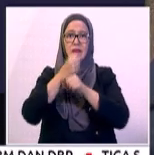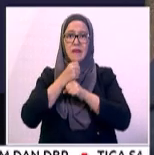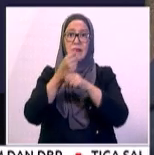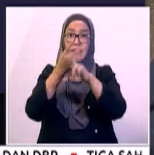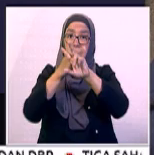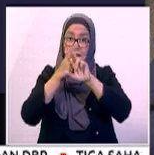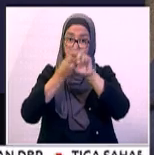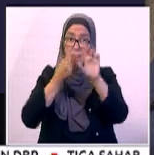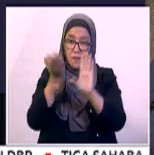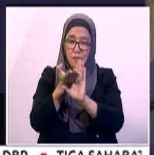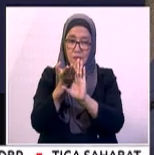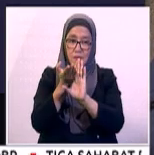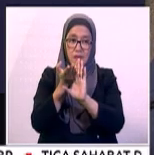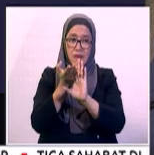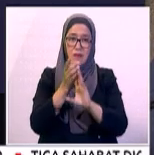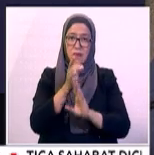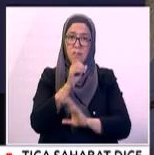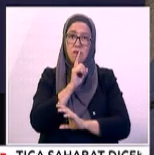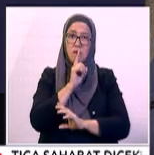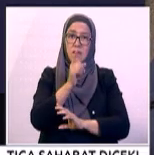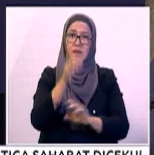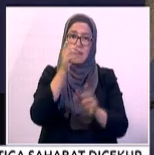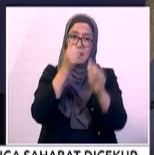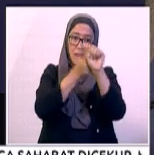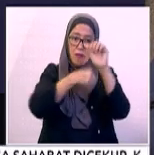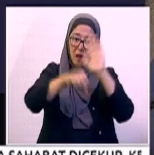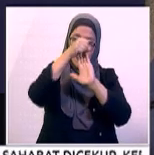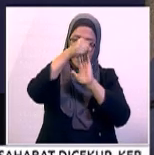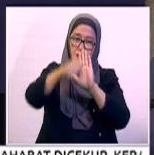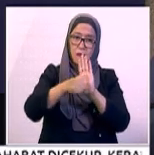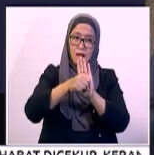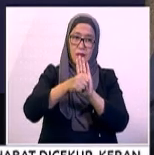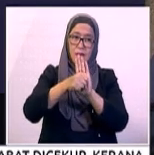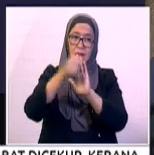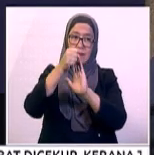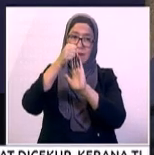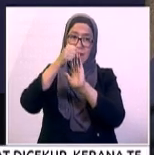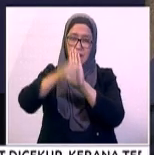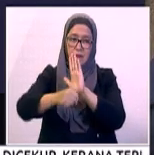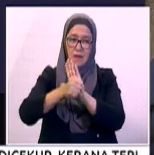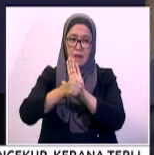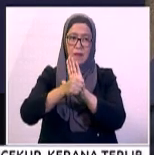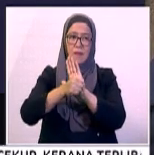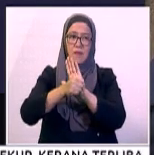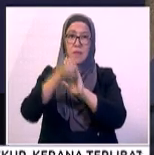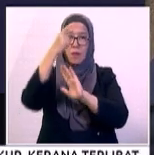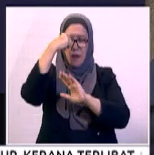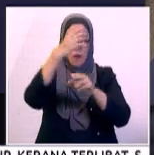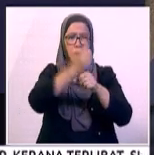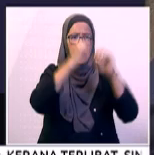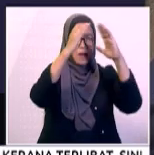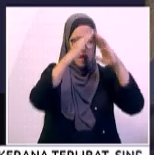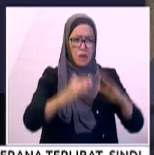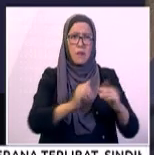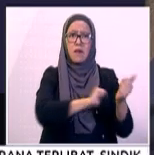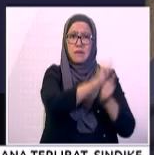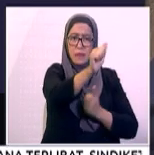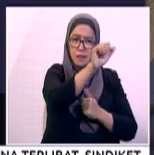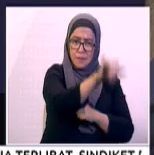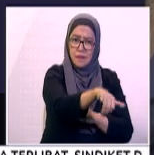mereka sebenarnya dari segi syarat kelayakan untuk dapat rumah Selangorku ini memang layak. Tapi